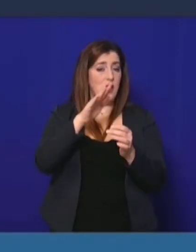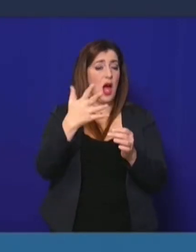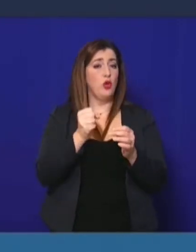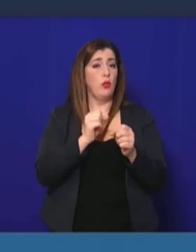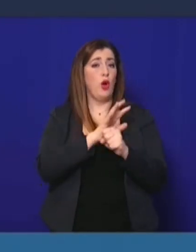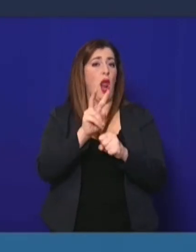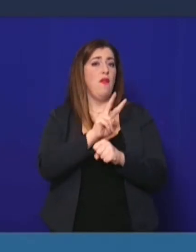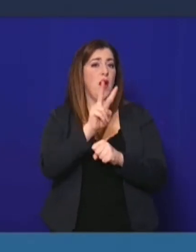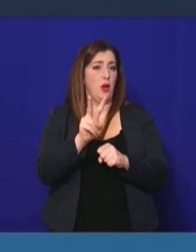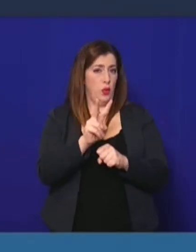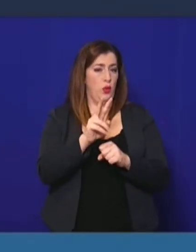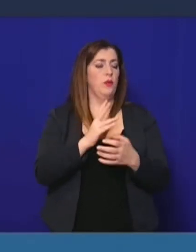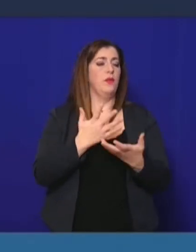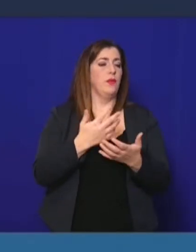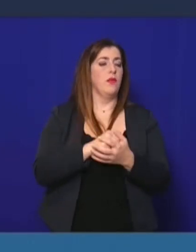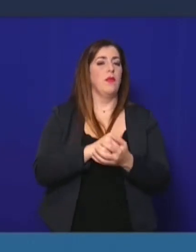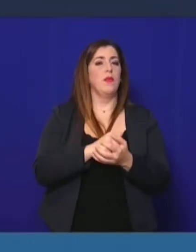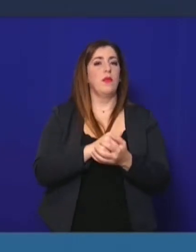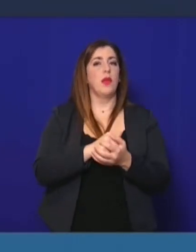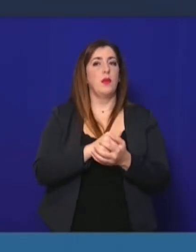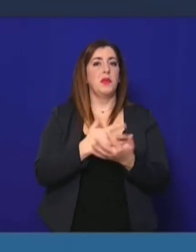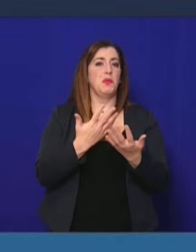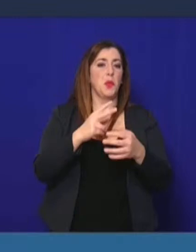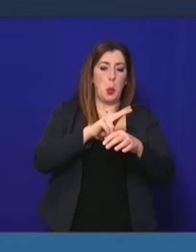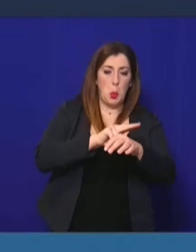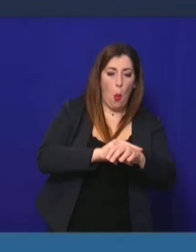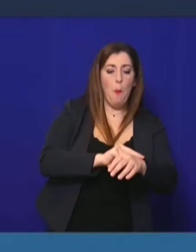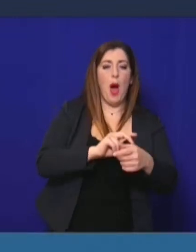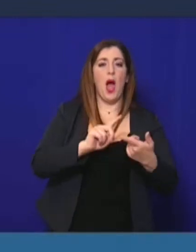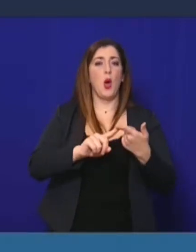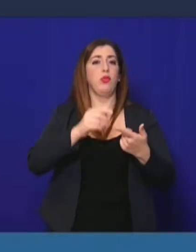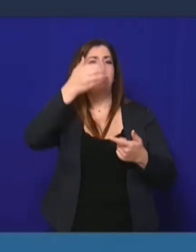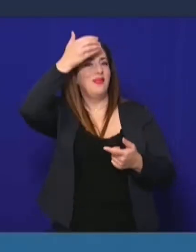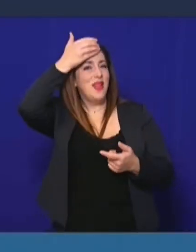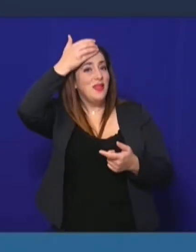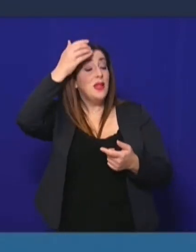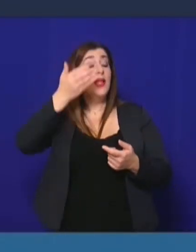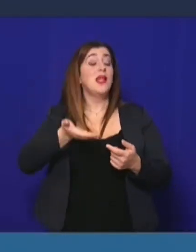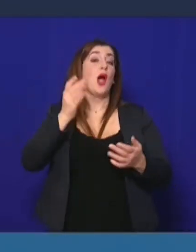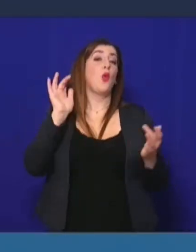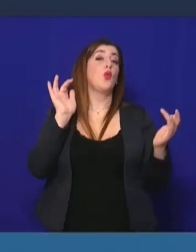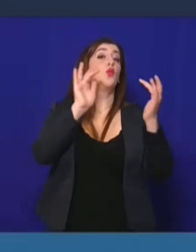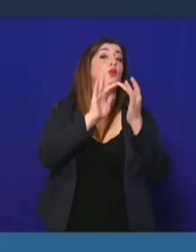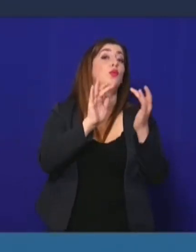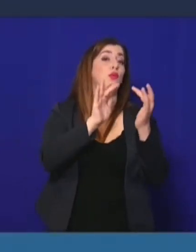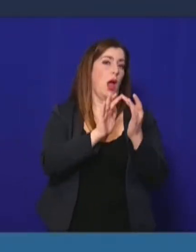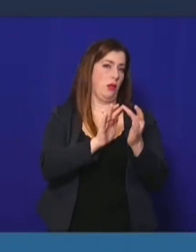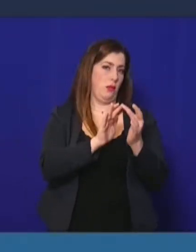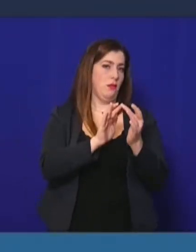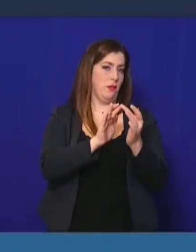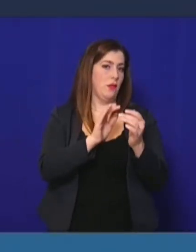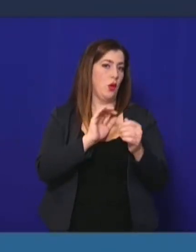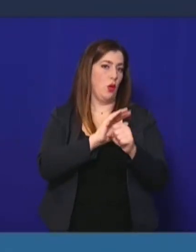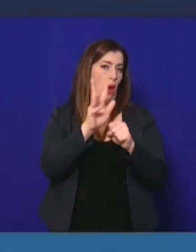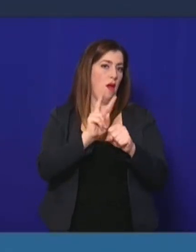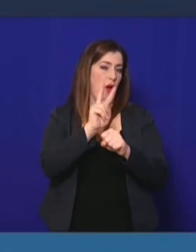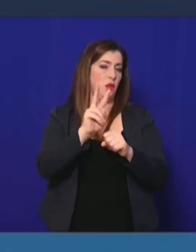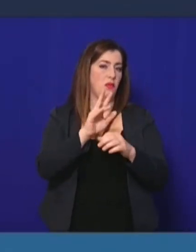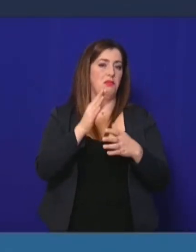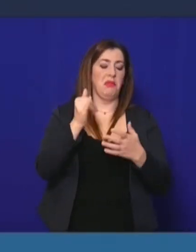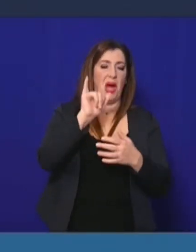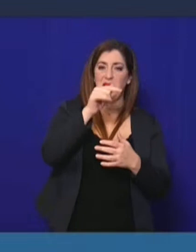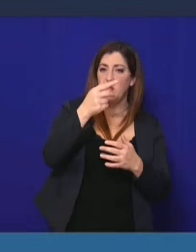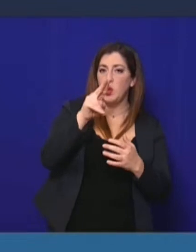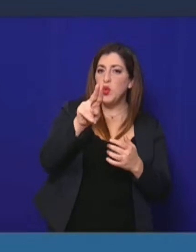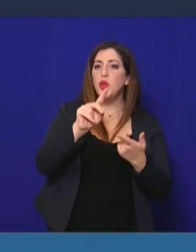li jkunu qegħdin f'kuntatt speċjalment mal-COVID, bħalma rajtu n-nies li jaħdmu l-Infectious Diseases Unit, l-ITU